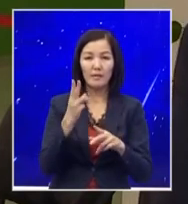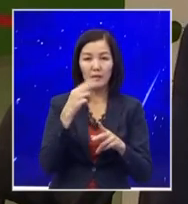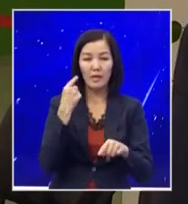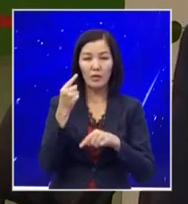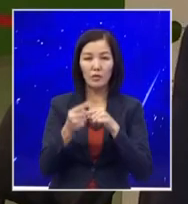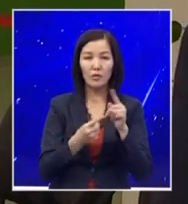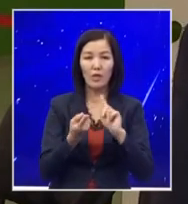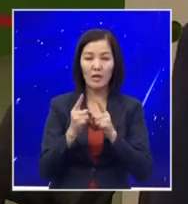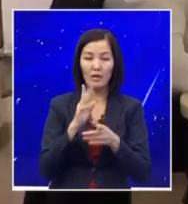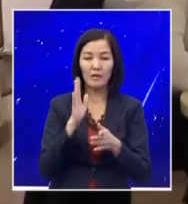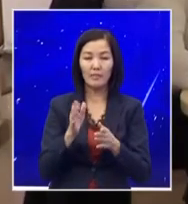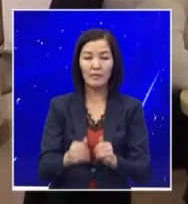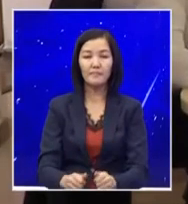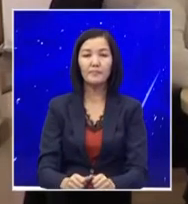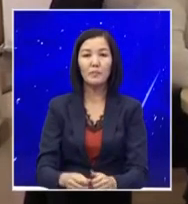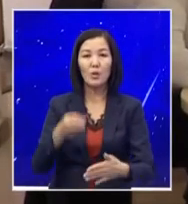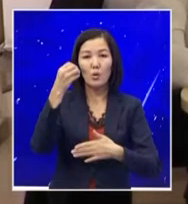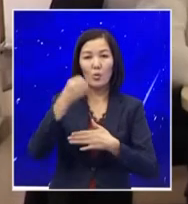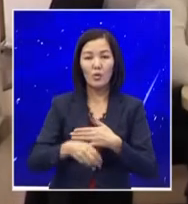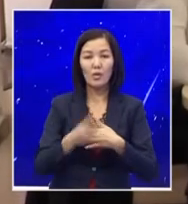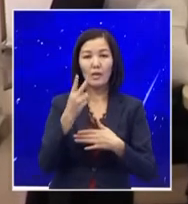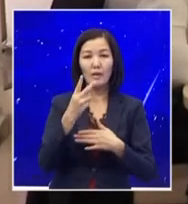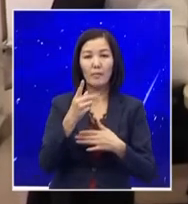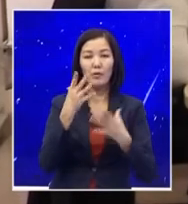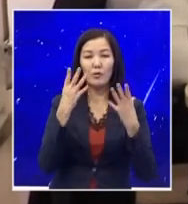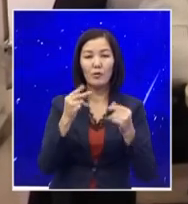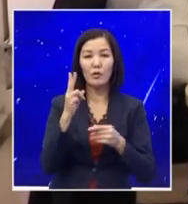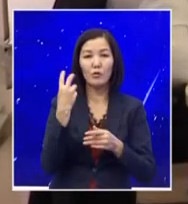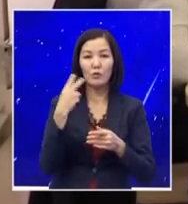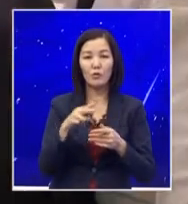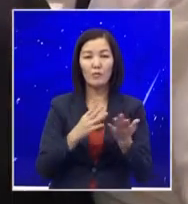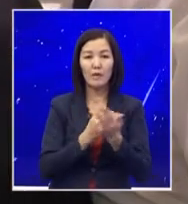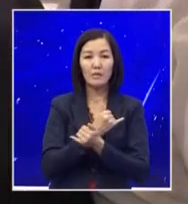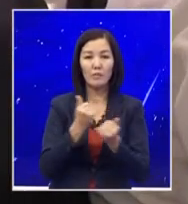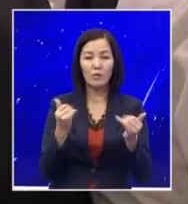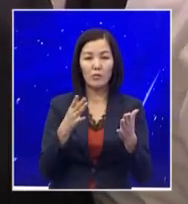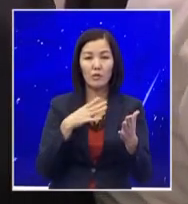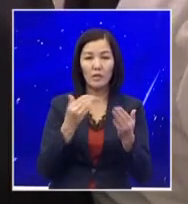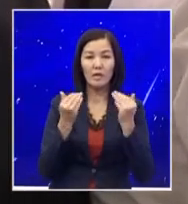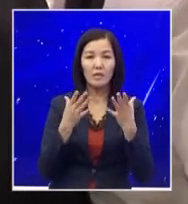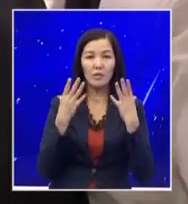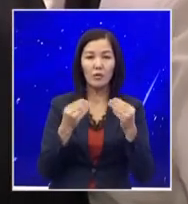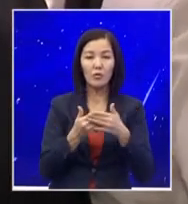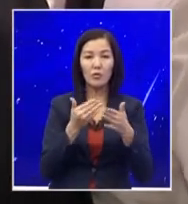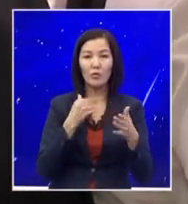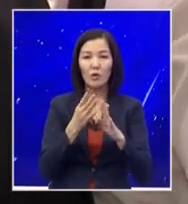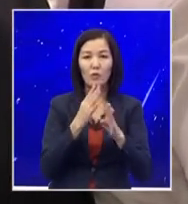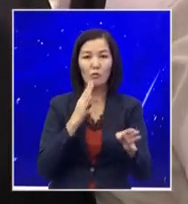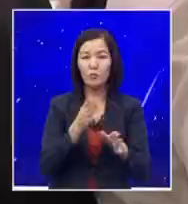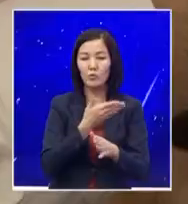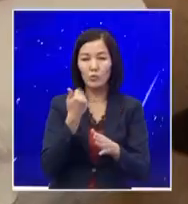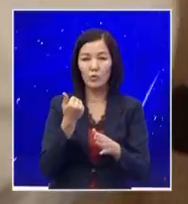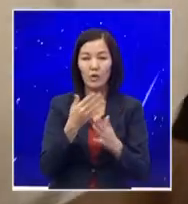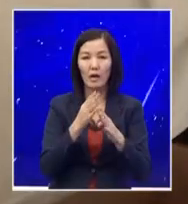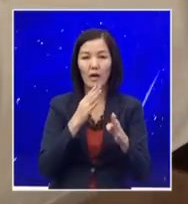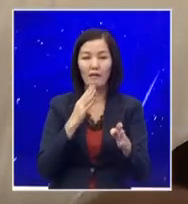па деп жоспарлап отырмыз. Орталық күніне 220 адамға қызмет көрсетеді. Атап өтерлігі қазір бұрынғыдай күзет күту жоқ. Келушілер